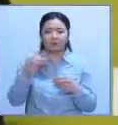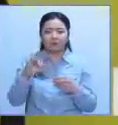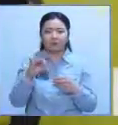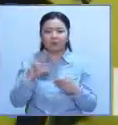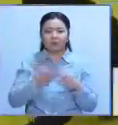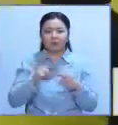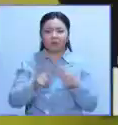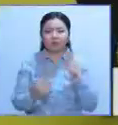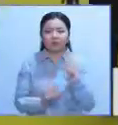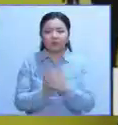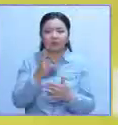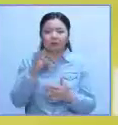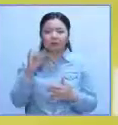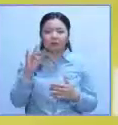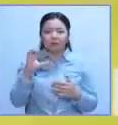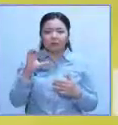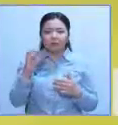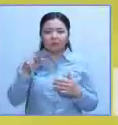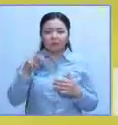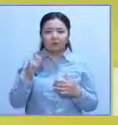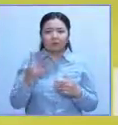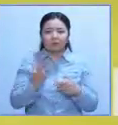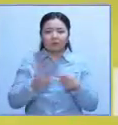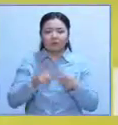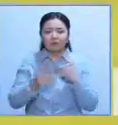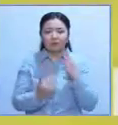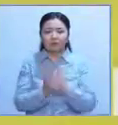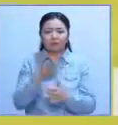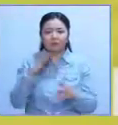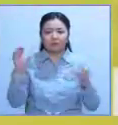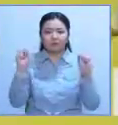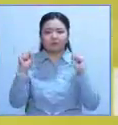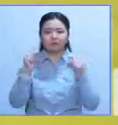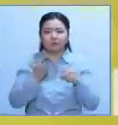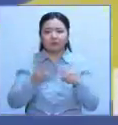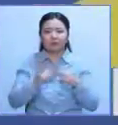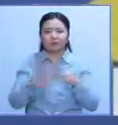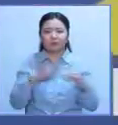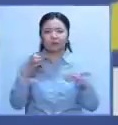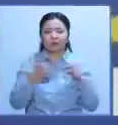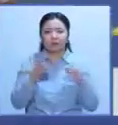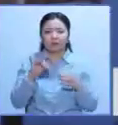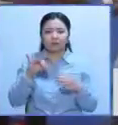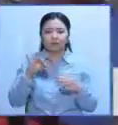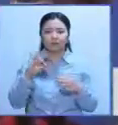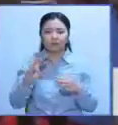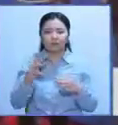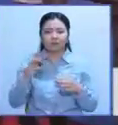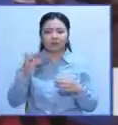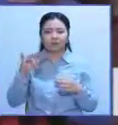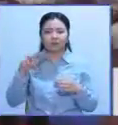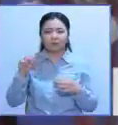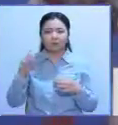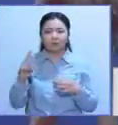Карпик үшін фестиваль Нұрсултан Оупен бірінші жарыс емес. Бір ай бұрын спортшы Қазақстан чемпионы атанды. Нұрсултанда Николай Түркмениядан келген